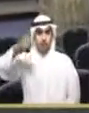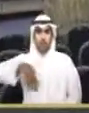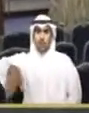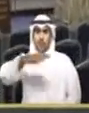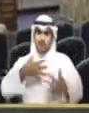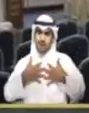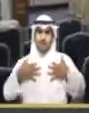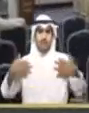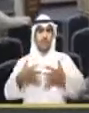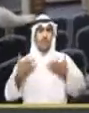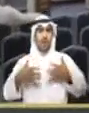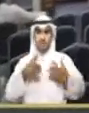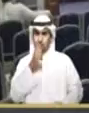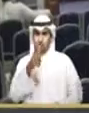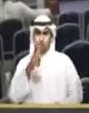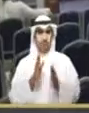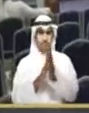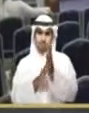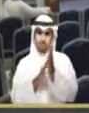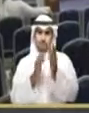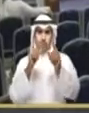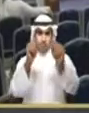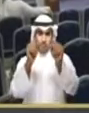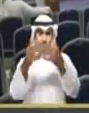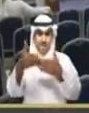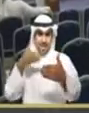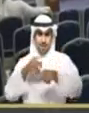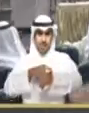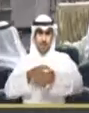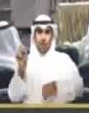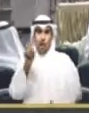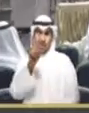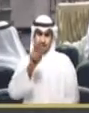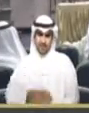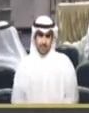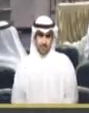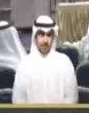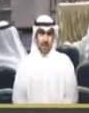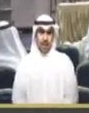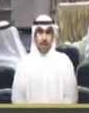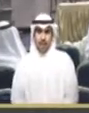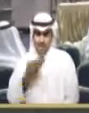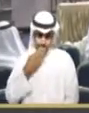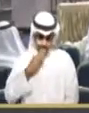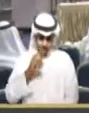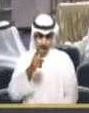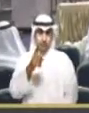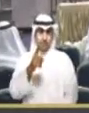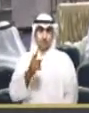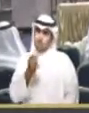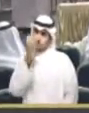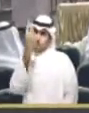المواطنين وشكرهم للمؤسسة لإنجازها قبل الوقت المحدد. هذا إنجاز كبير يحقق، ويوم